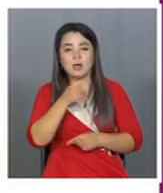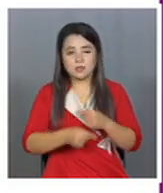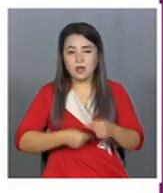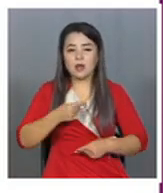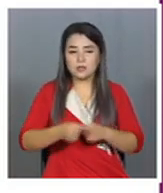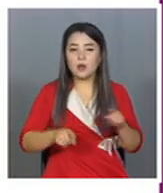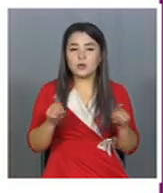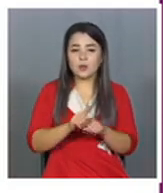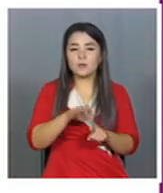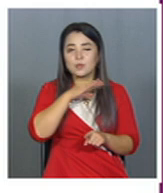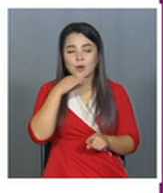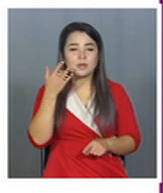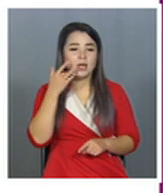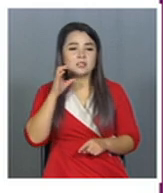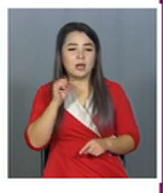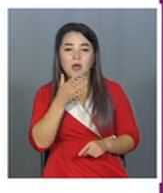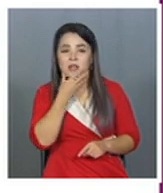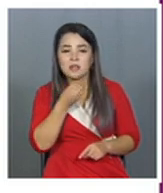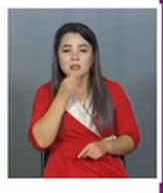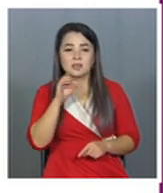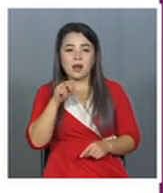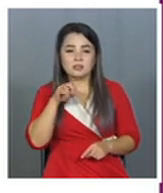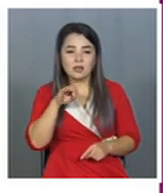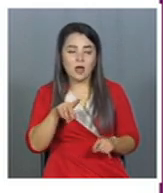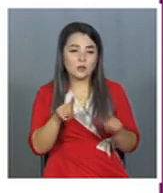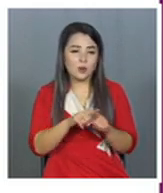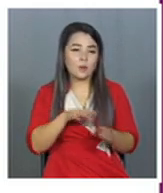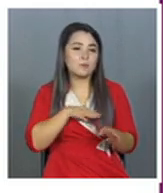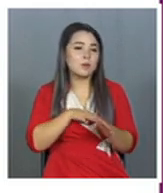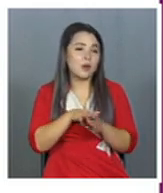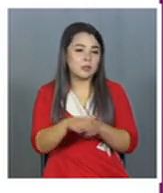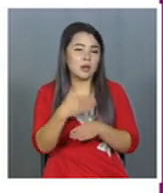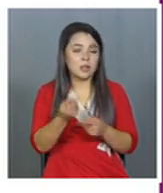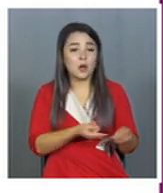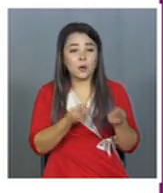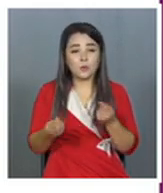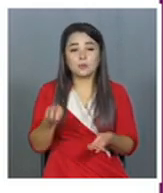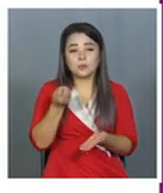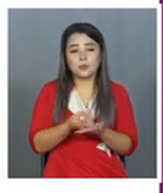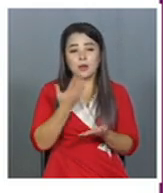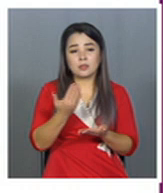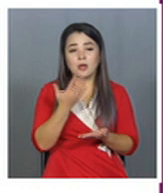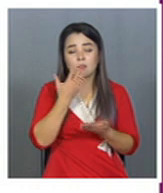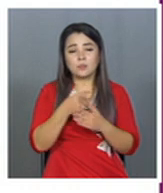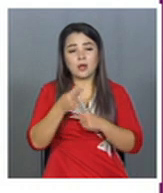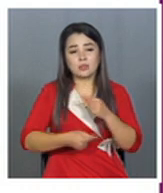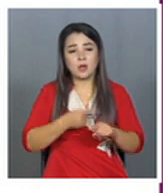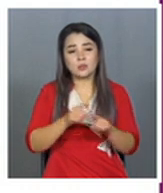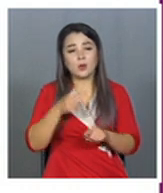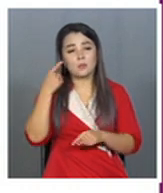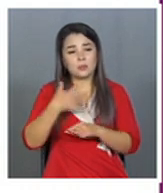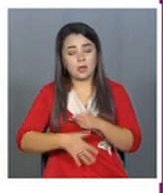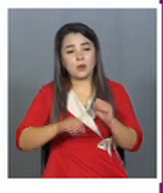қойнауынан жеткен сән салтанатқа толып көшпенділер мәдениеті баға жетпес асыл мұра екенін